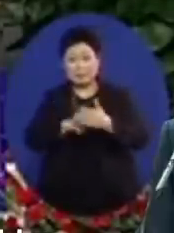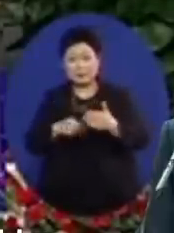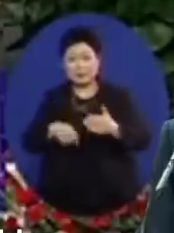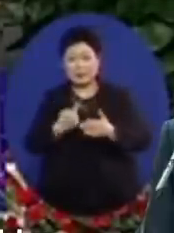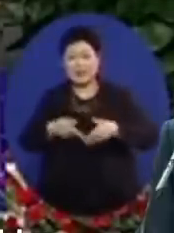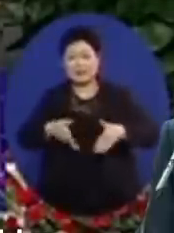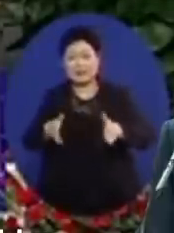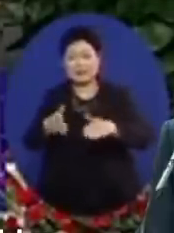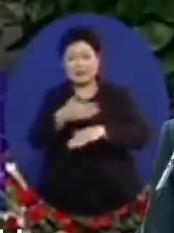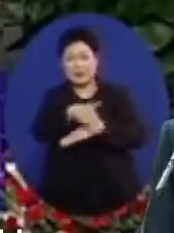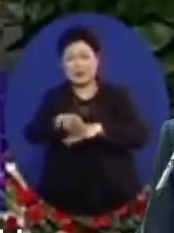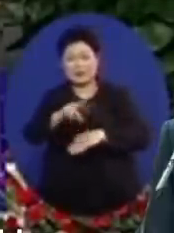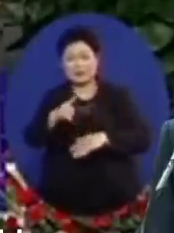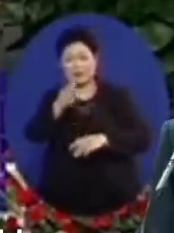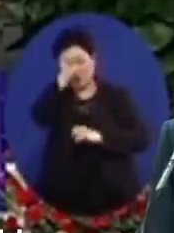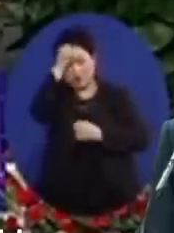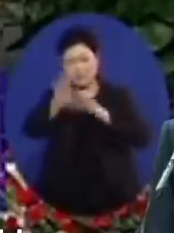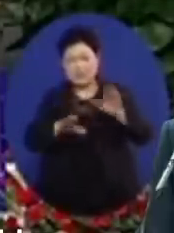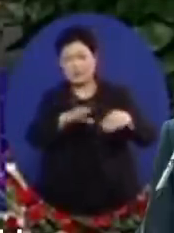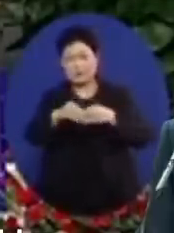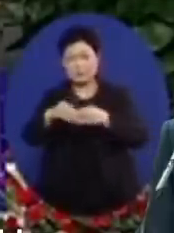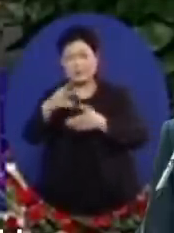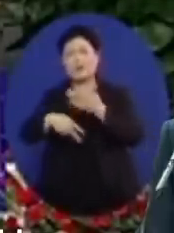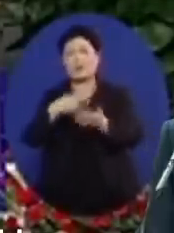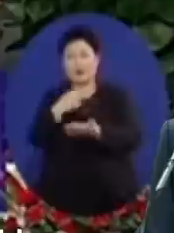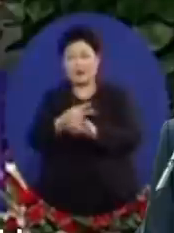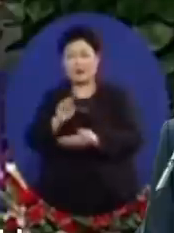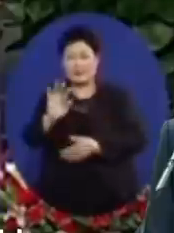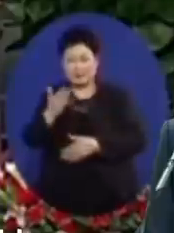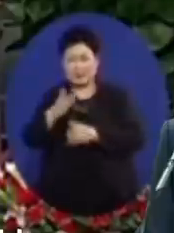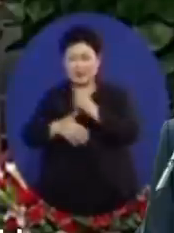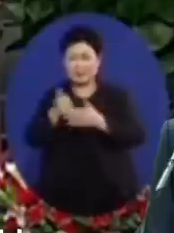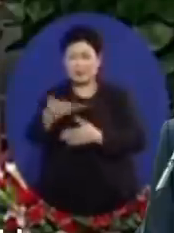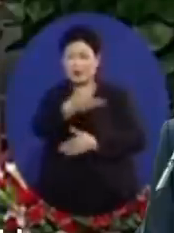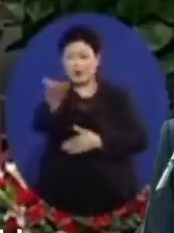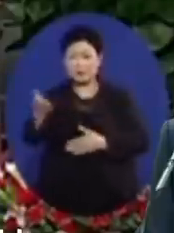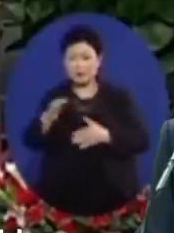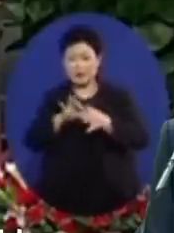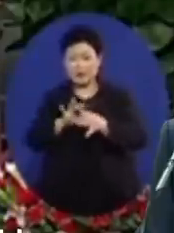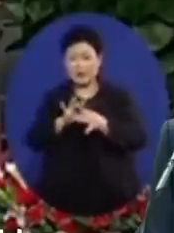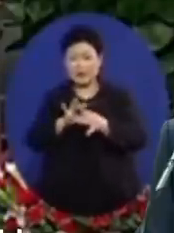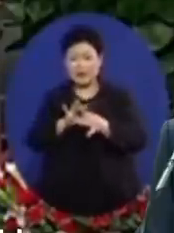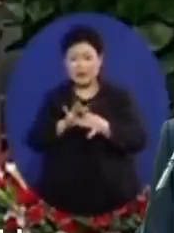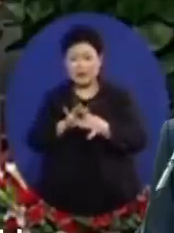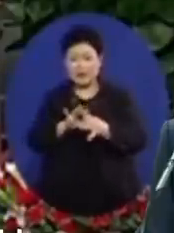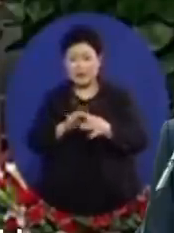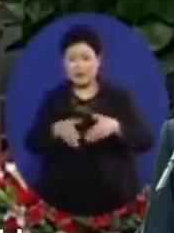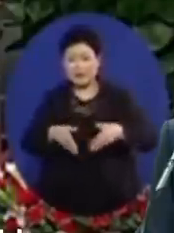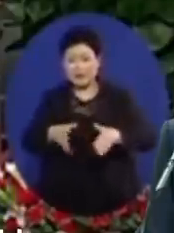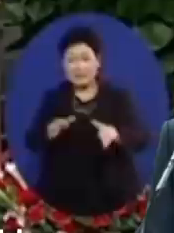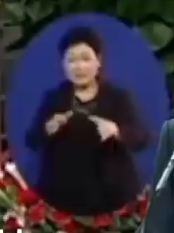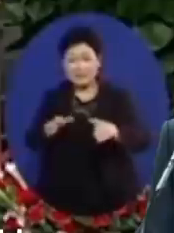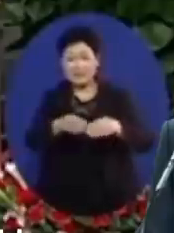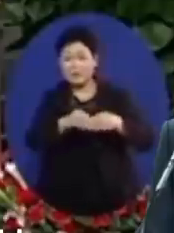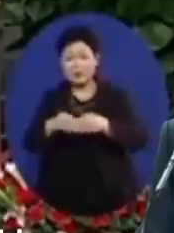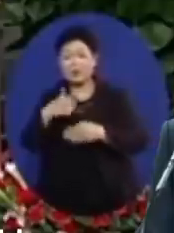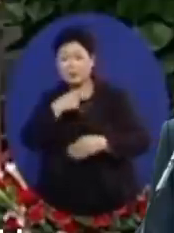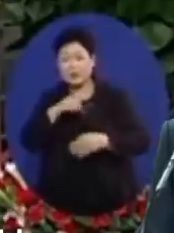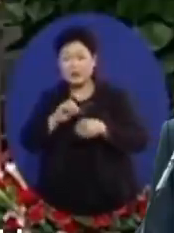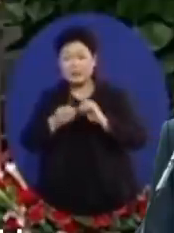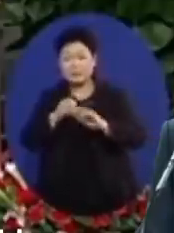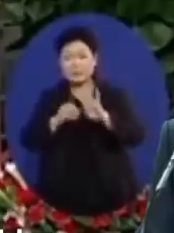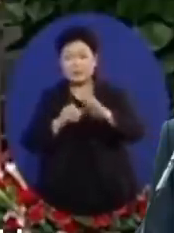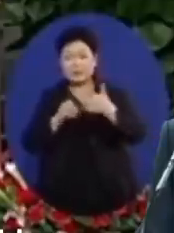그의 걸음을 인도하시는 야훼시니라. 하나님이 여러분 길을 인도 하기를 원하시는 시편 48편